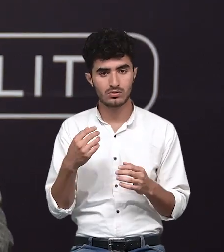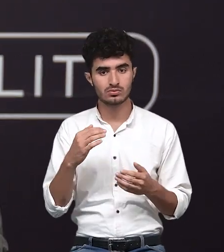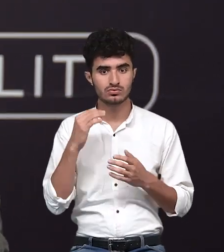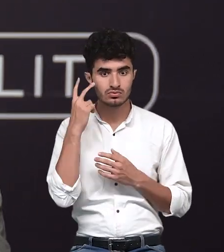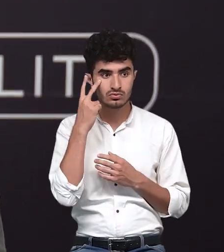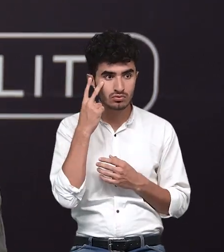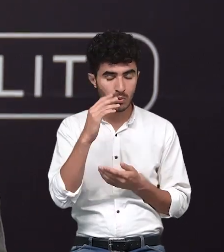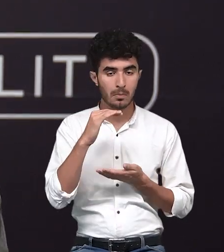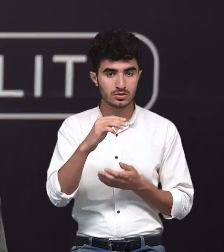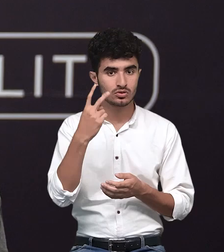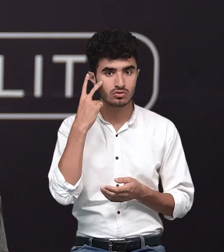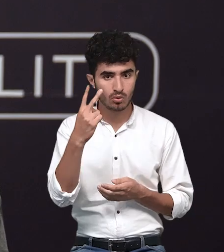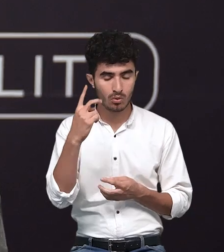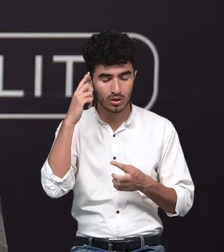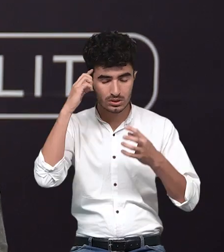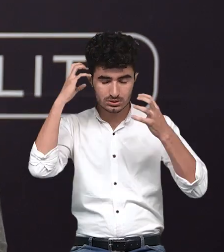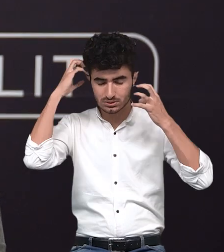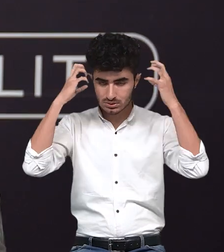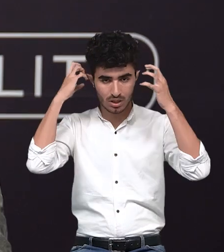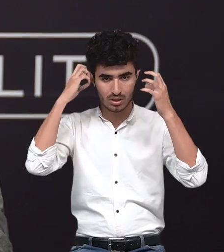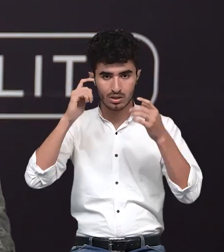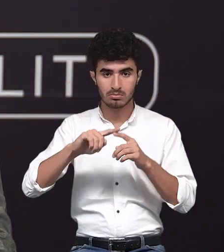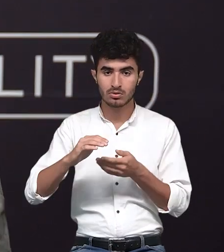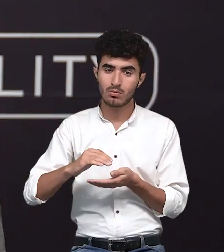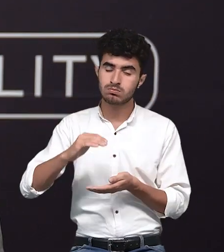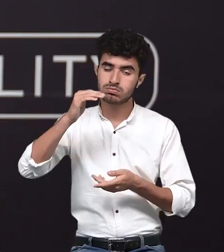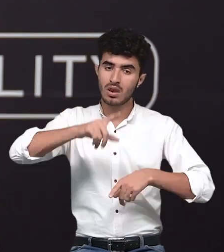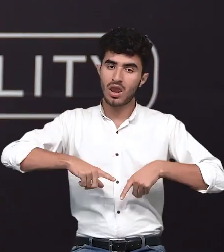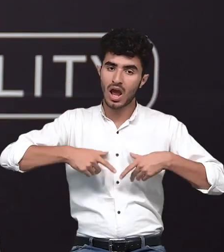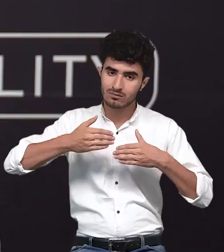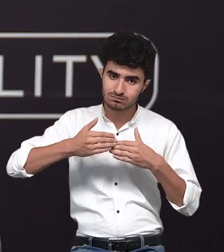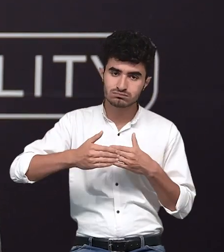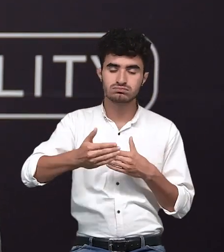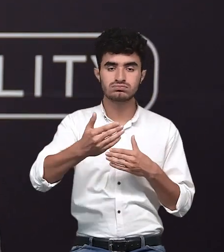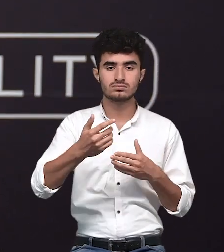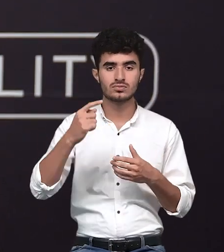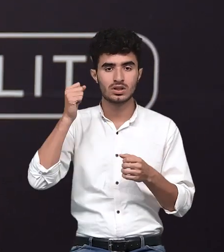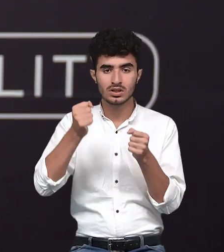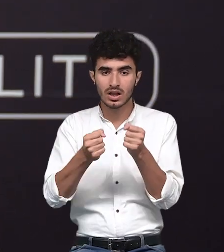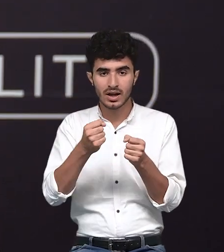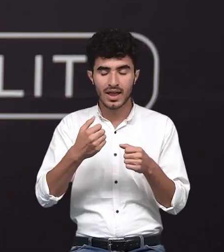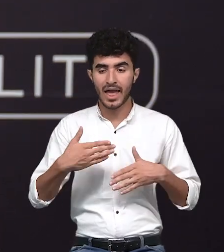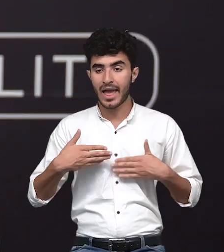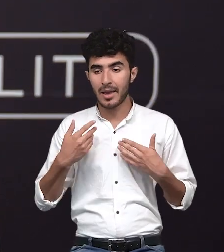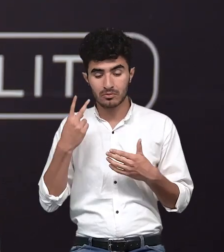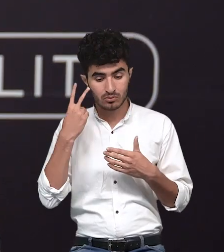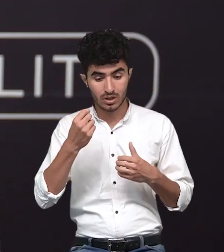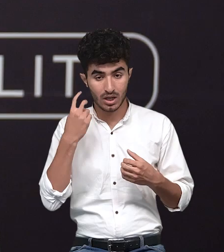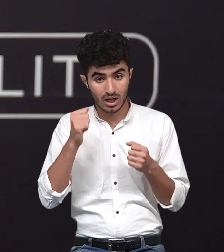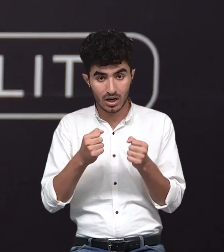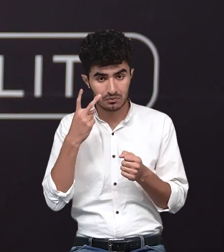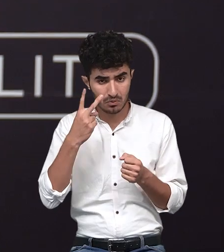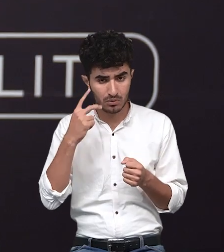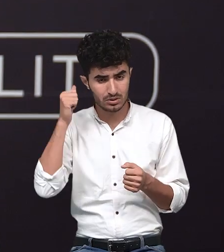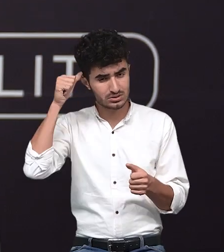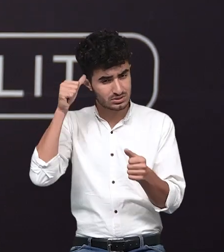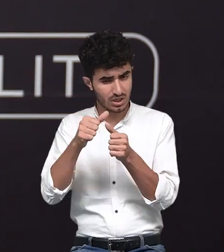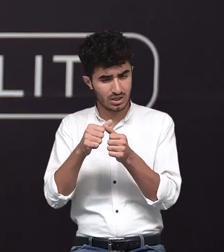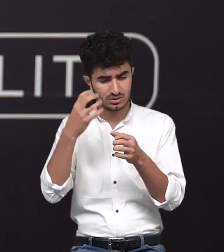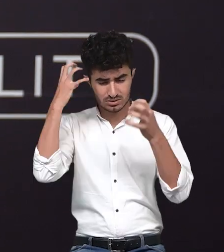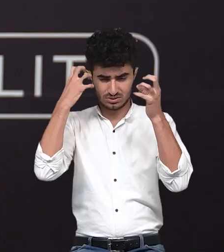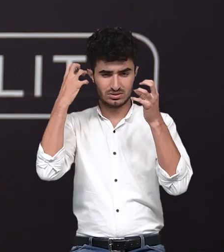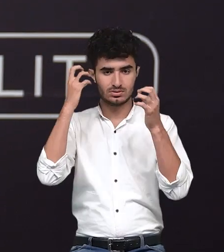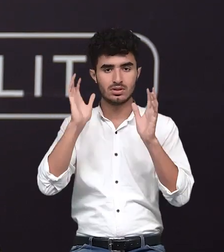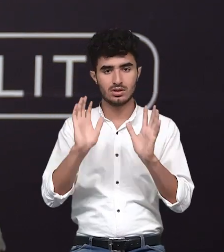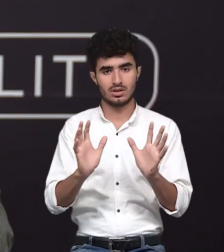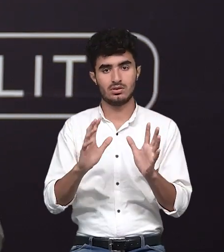اس کا یہ ٹراما ریزالو نہیں کریں گے۔ تو اس لیے یہ بہت ضروری ہے کہ اس کو مختلف سائیکو تھیراپی سے مختلف طریقوں سے